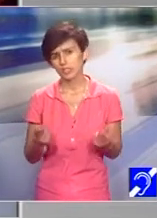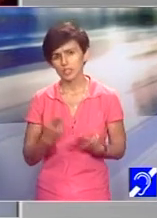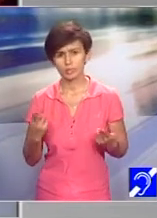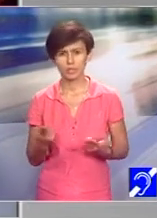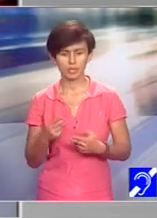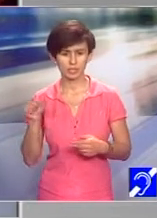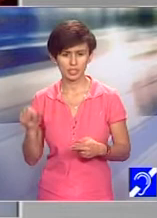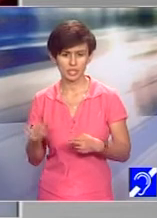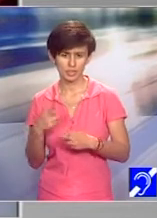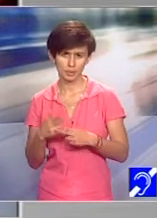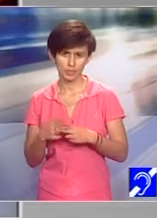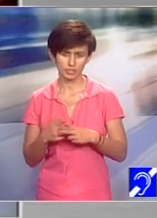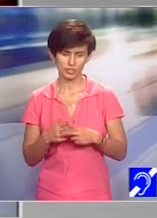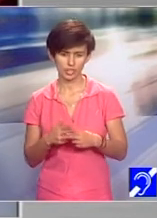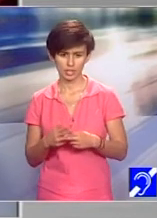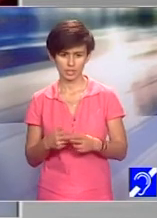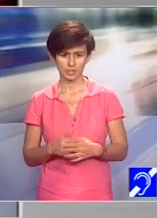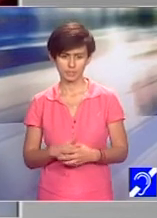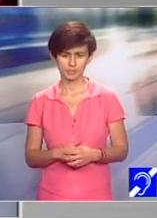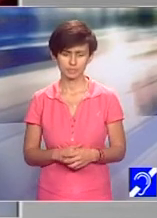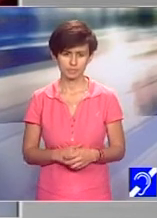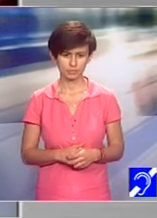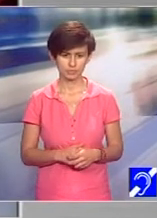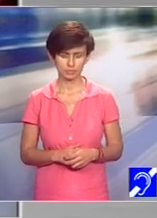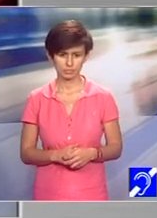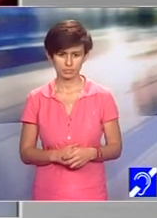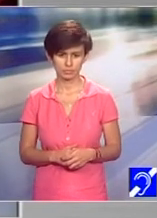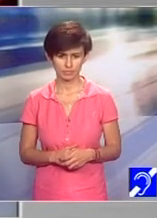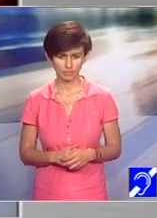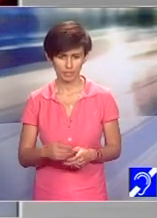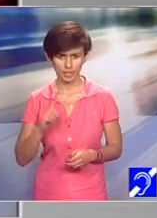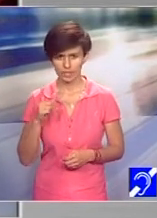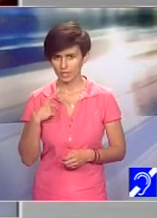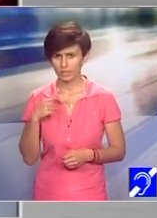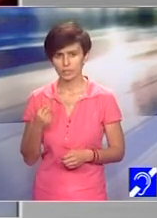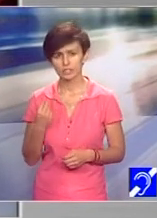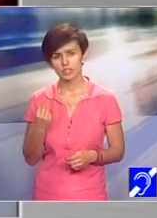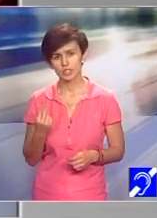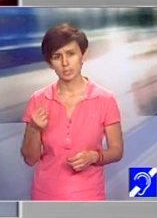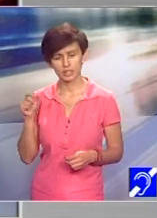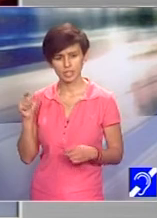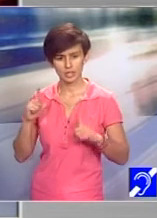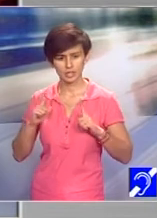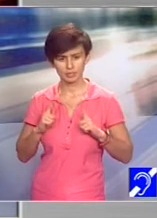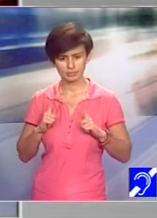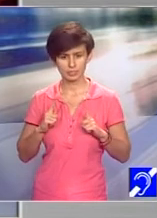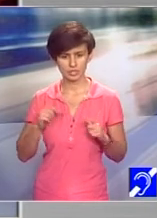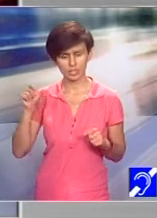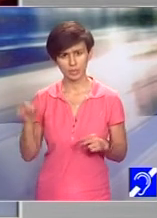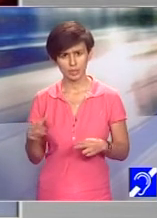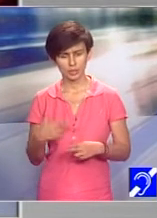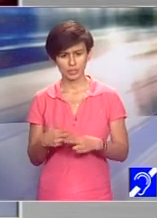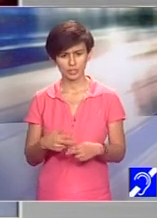pare normal. Serviciul de ambulanță. Deci, nu este bine ca pacientul să ne aștepte. Noi să așteptăm să sune el. Noi să fim